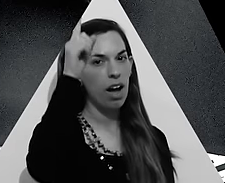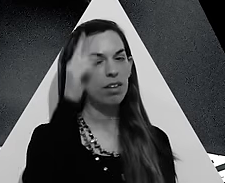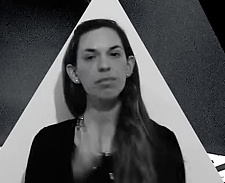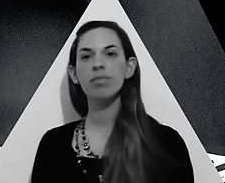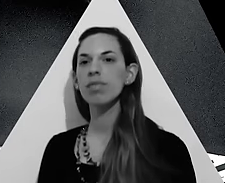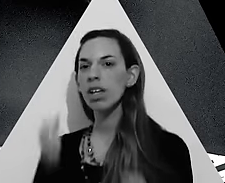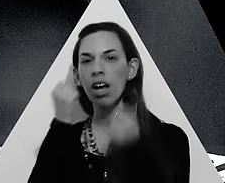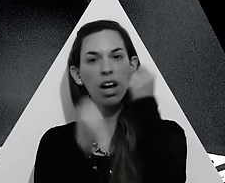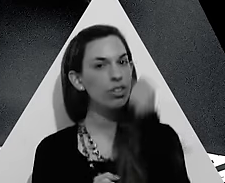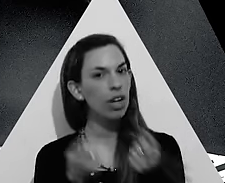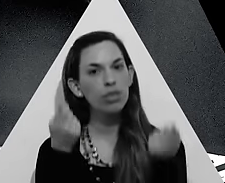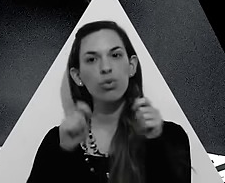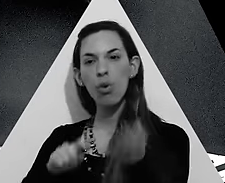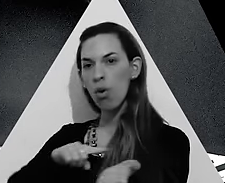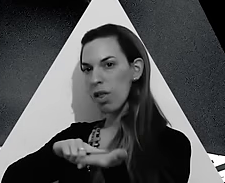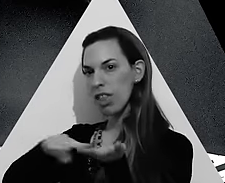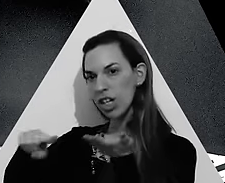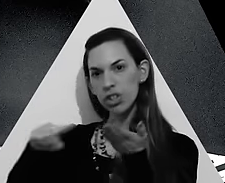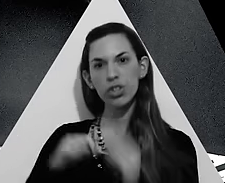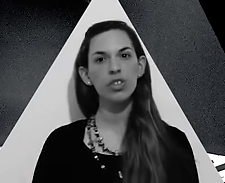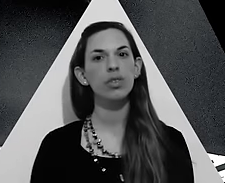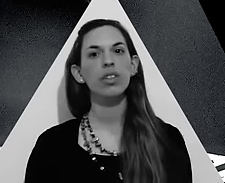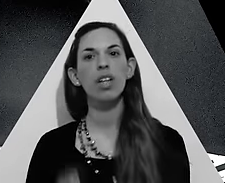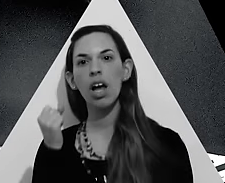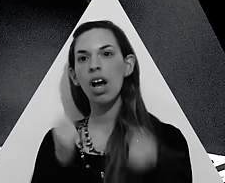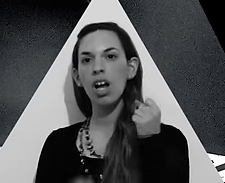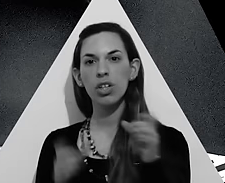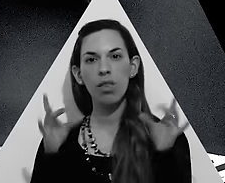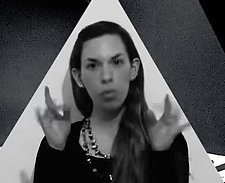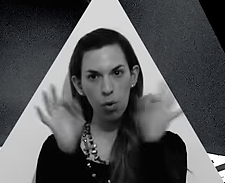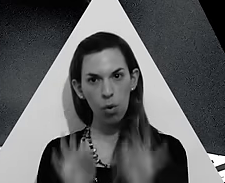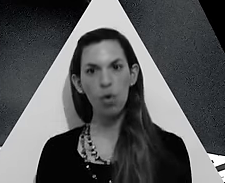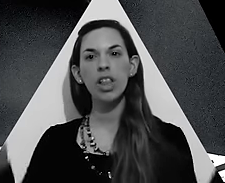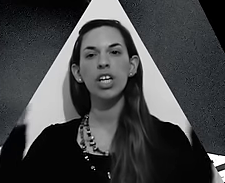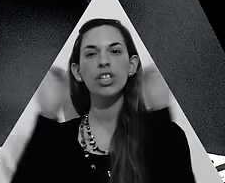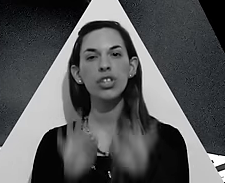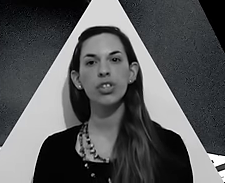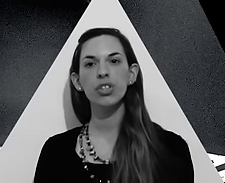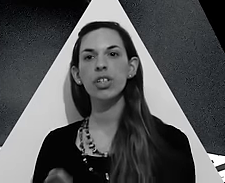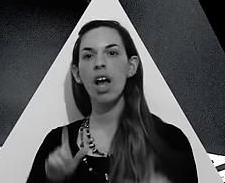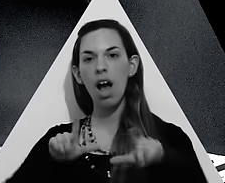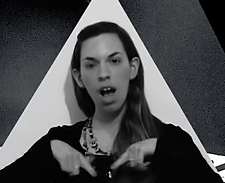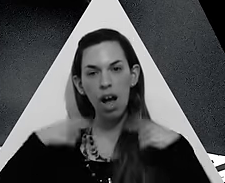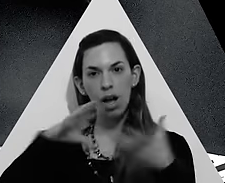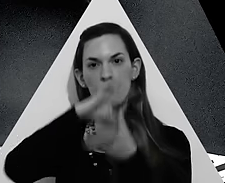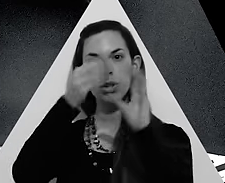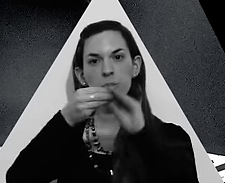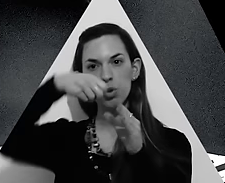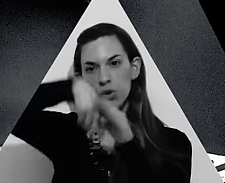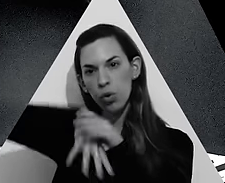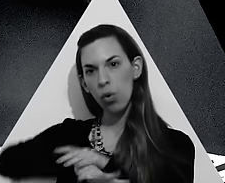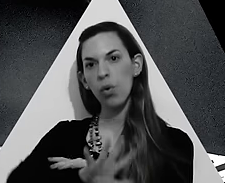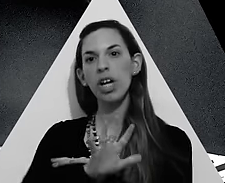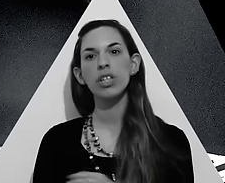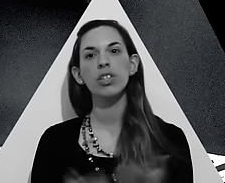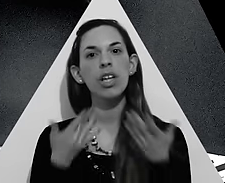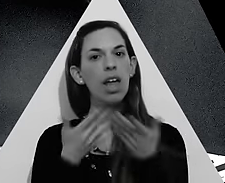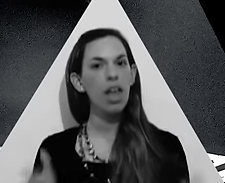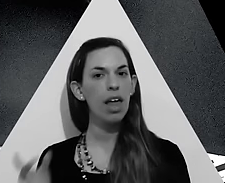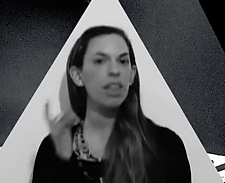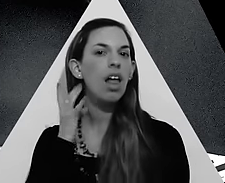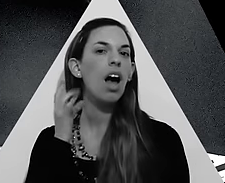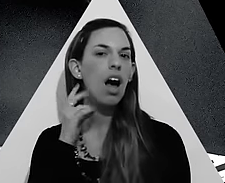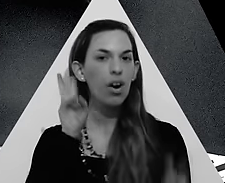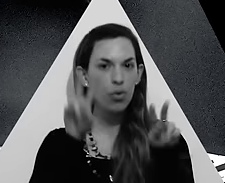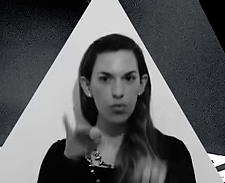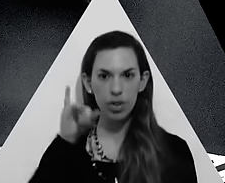למעלה קשה לסגור את החודש קשה קשה לדבוק בקודש קשה חיים שלמים בלי שורש